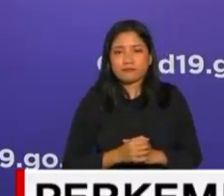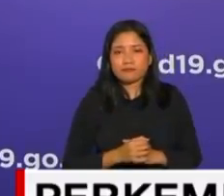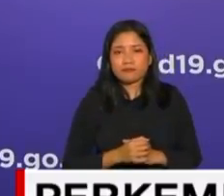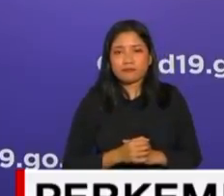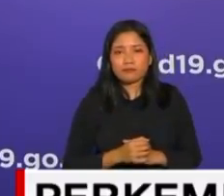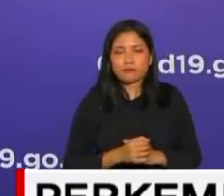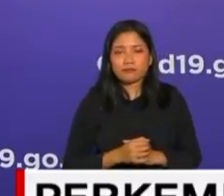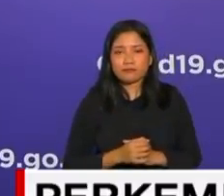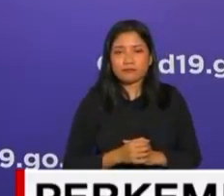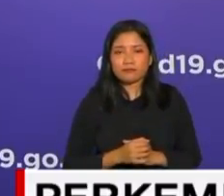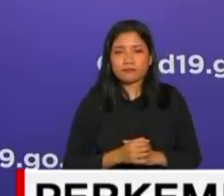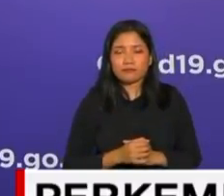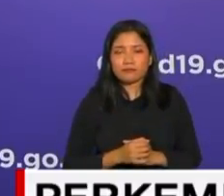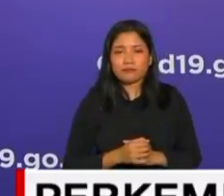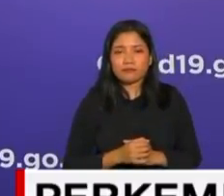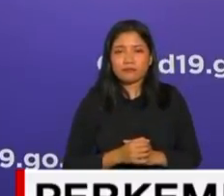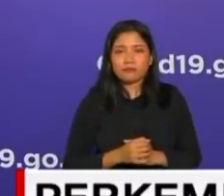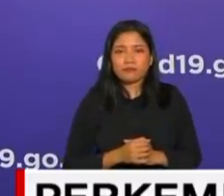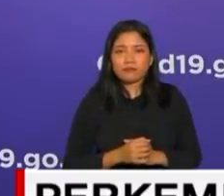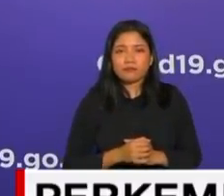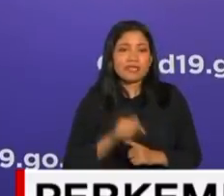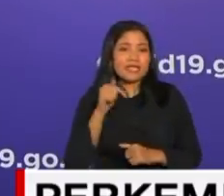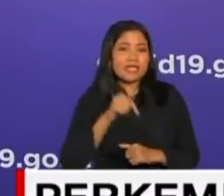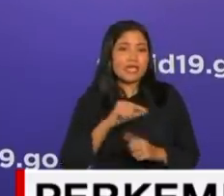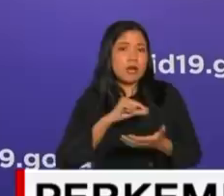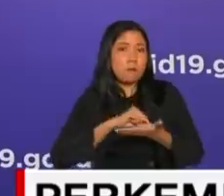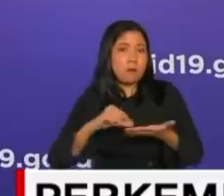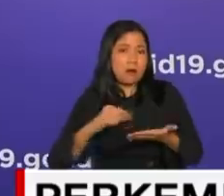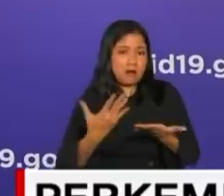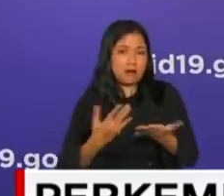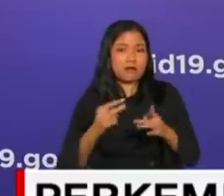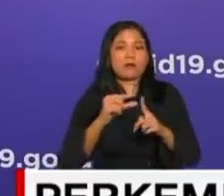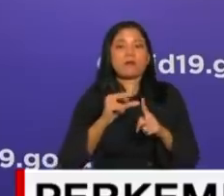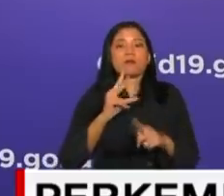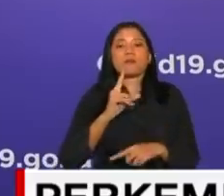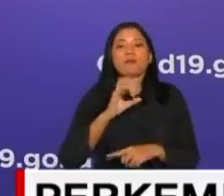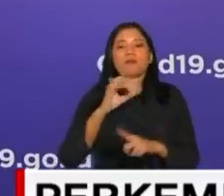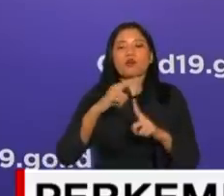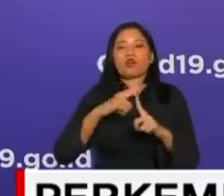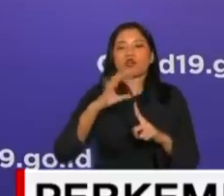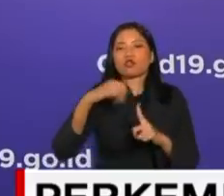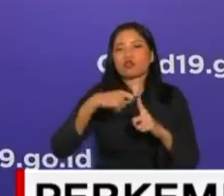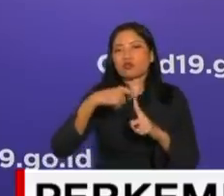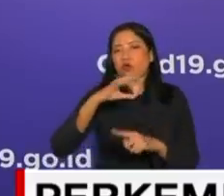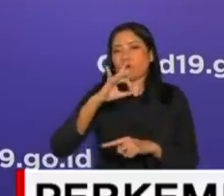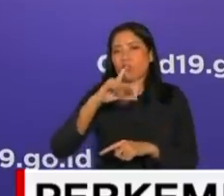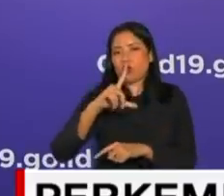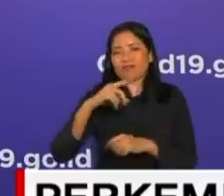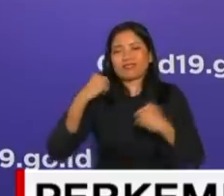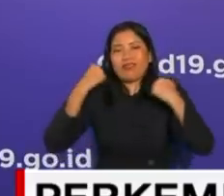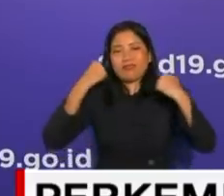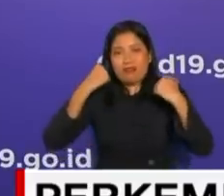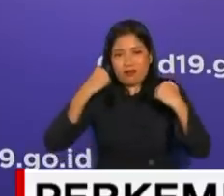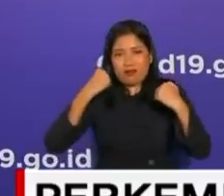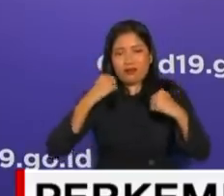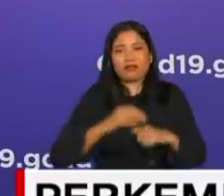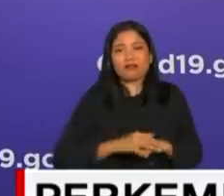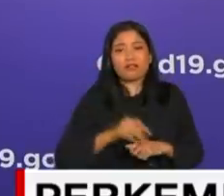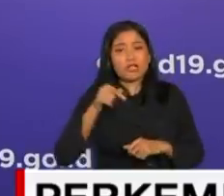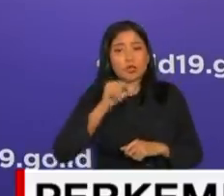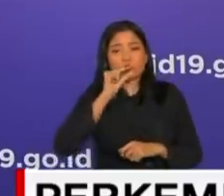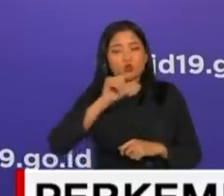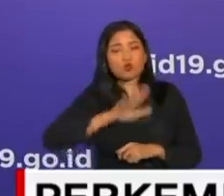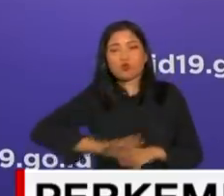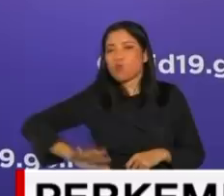sekalian Inilah yang disebut dengan protokol kesehatan ini akan berlaku untuk semuanya